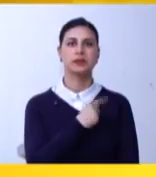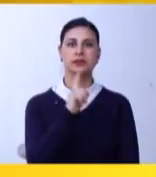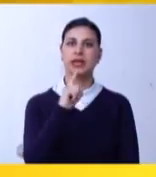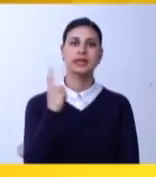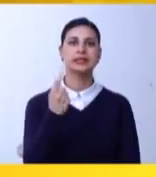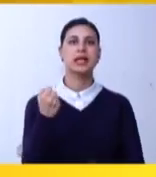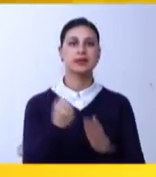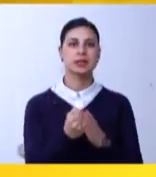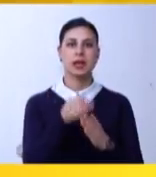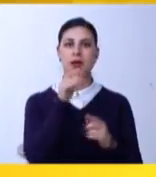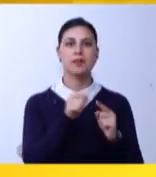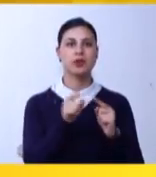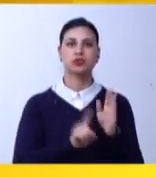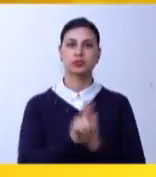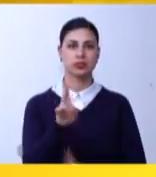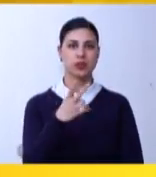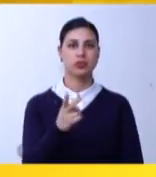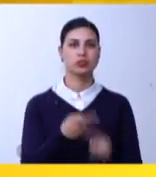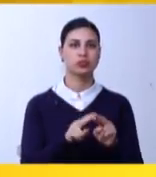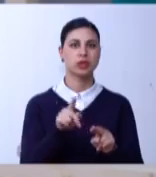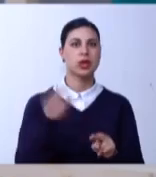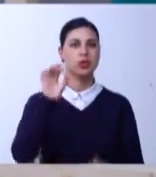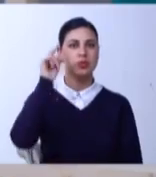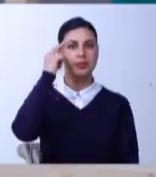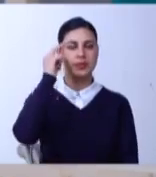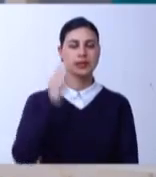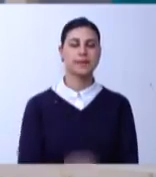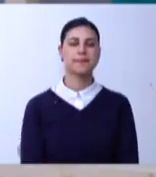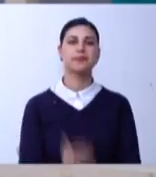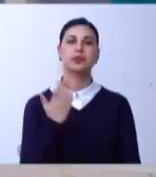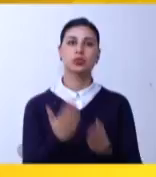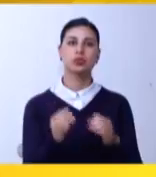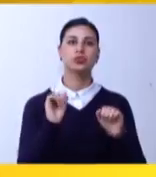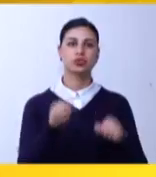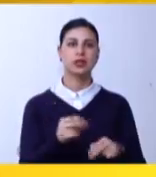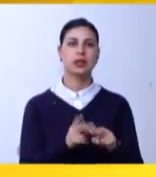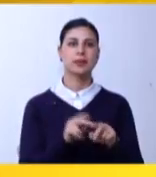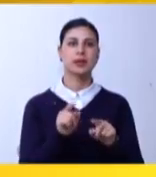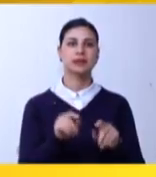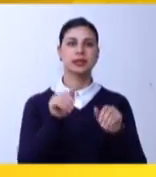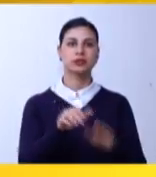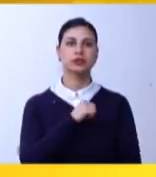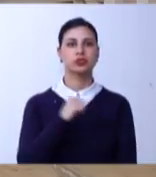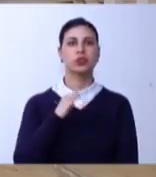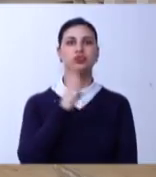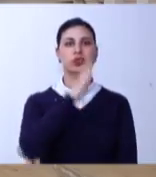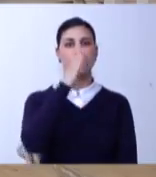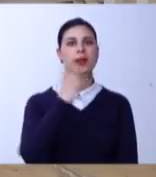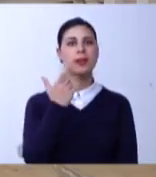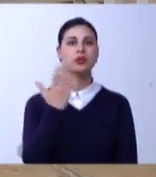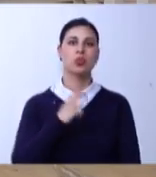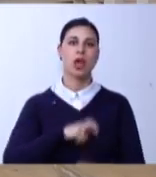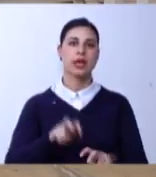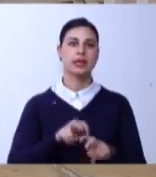წლამდე პერიოდში არ უნდა დავიწყოთ ამაზე ფიქრი? თუ შეიძლება ეს გადაწყვიტოს მშობელმა თუ უნდა